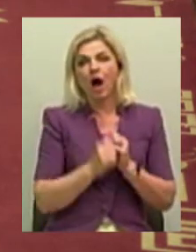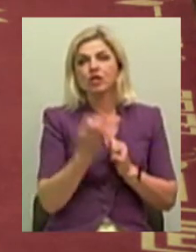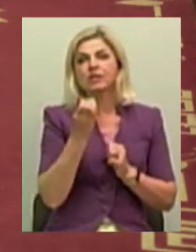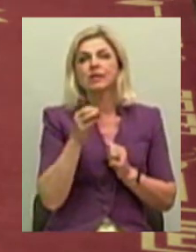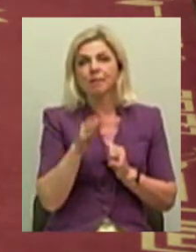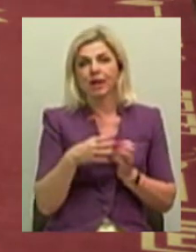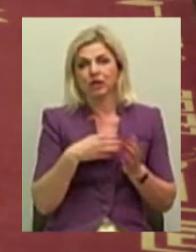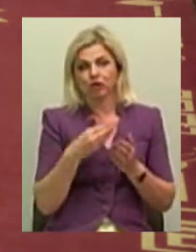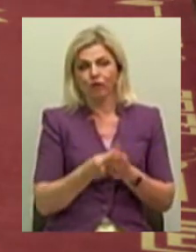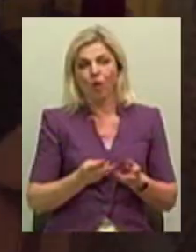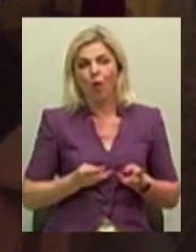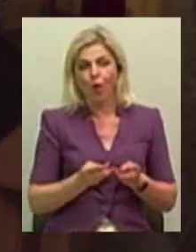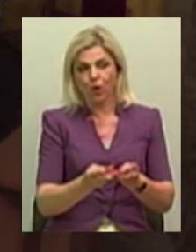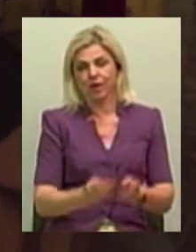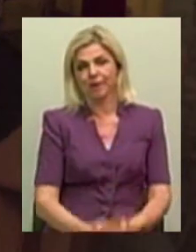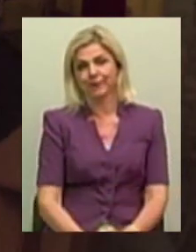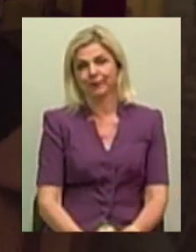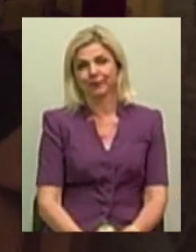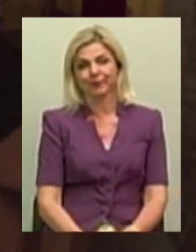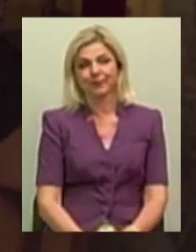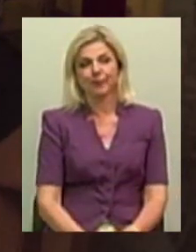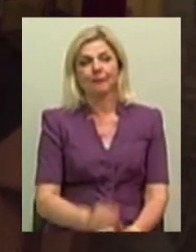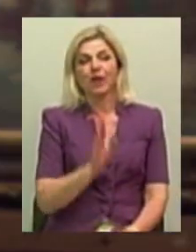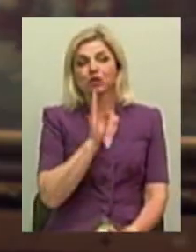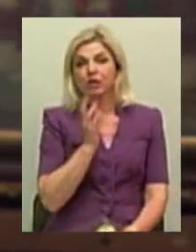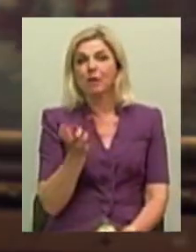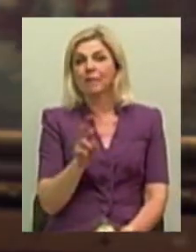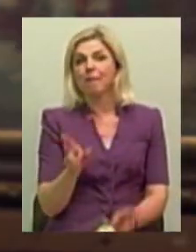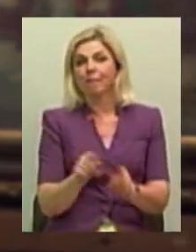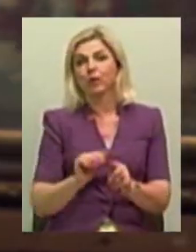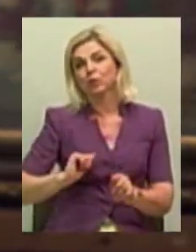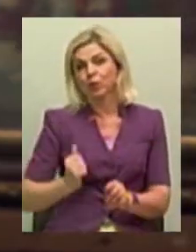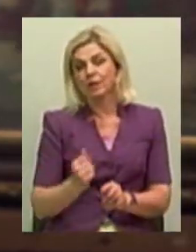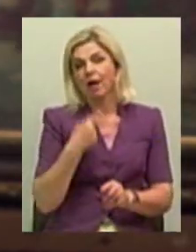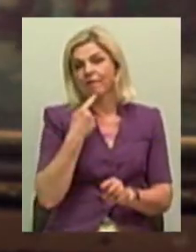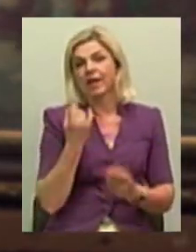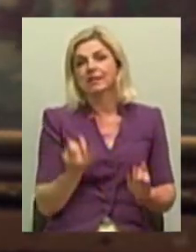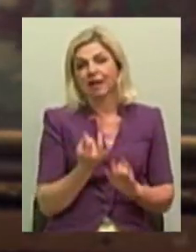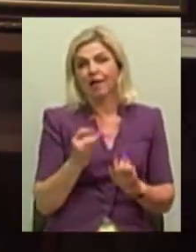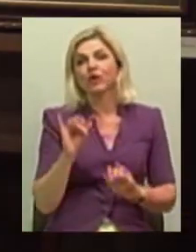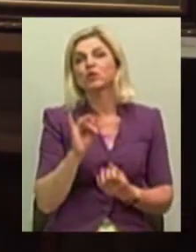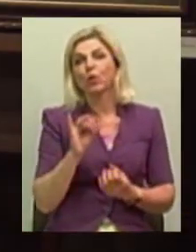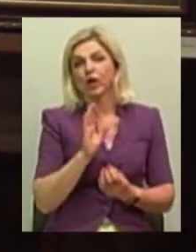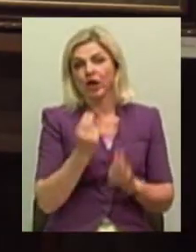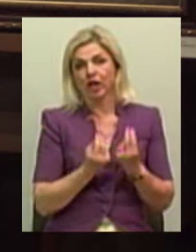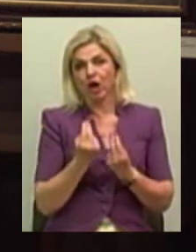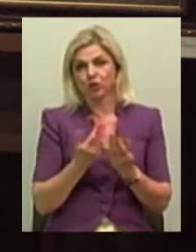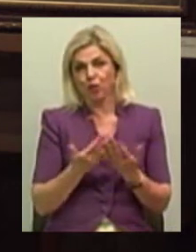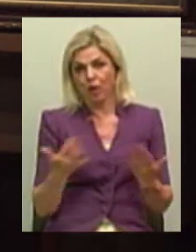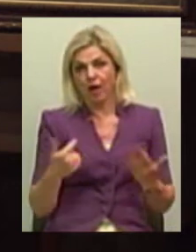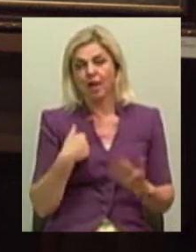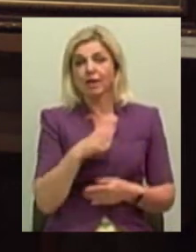свого горна керамічного. Олена Хазова прийшла з друзями. Каже, цікавиться історією іграшок. Сама я роблю